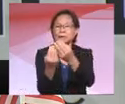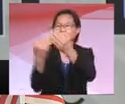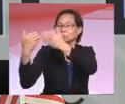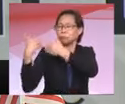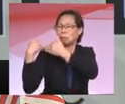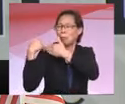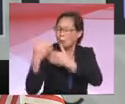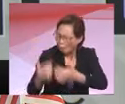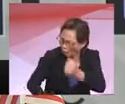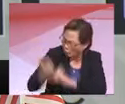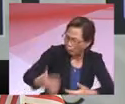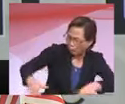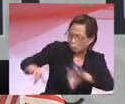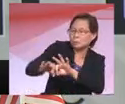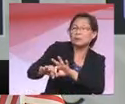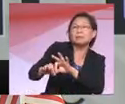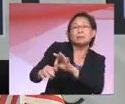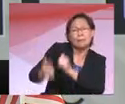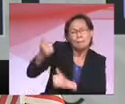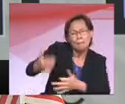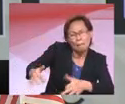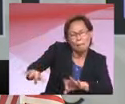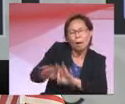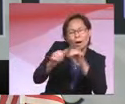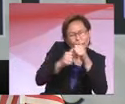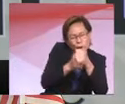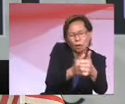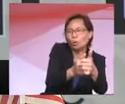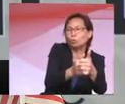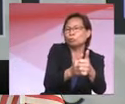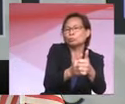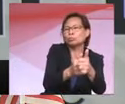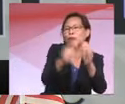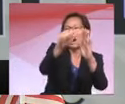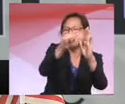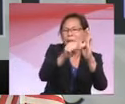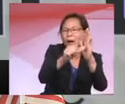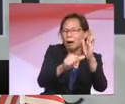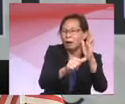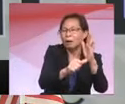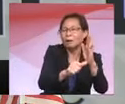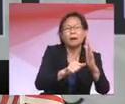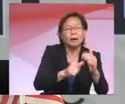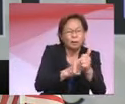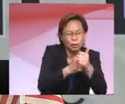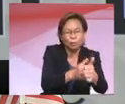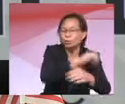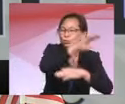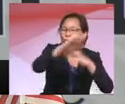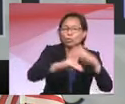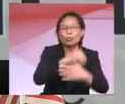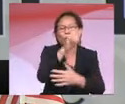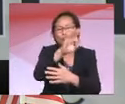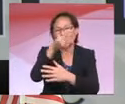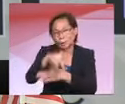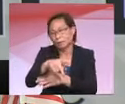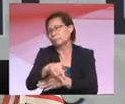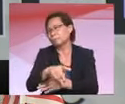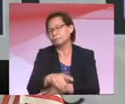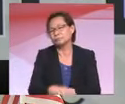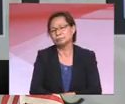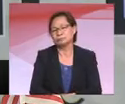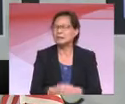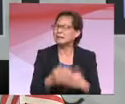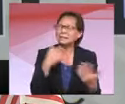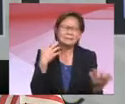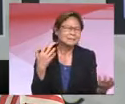yang amat penting dalam mematuhi sepenuhnya akta ini dan segala SOP yang telah ditetapkan, tidak